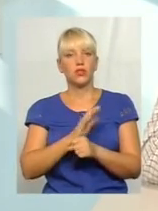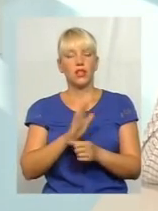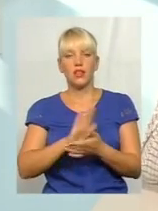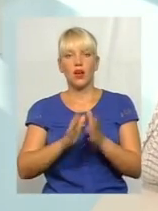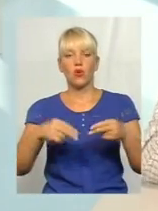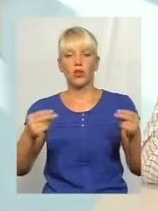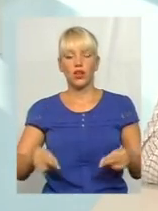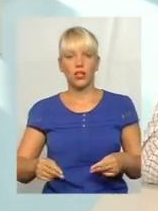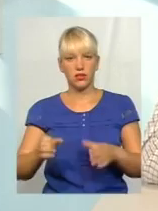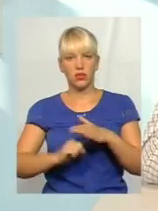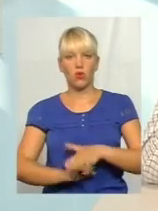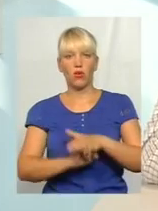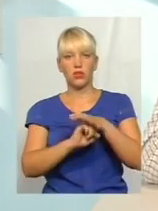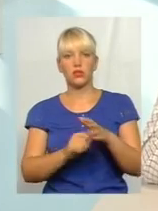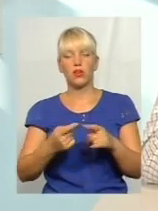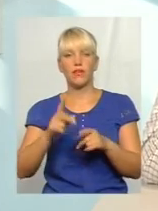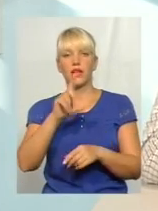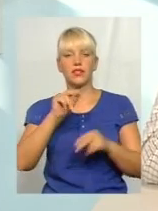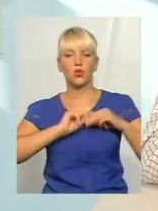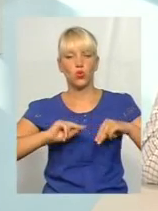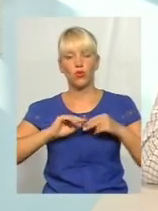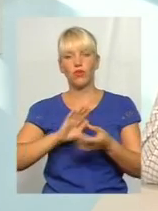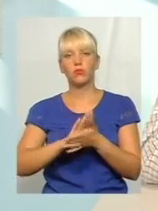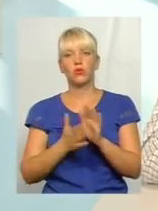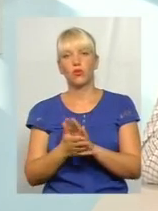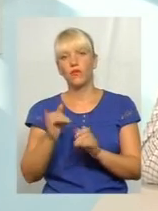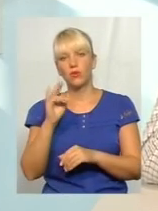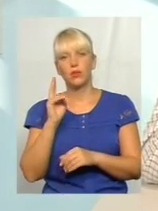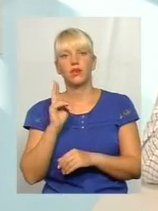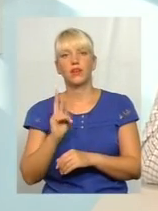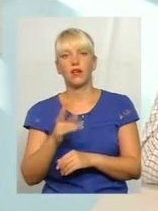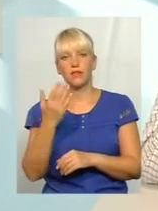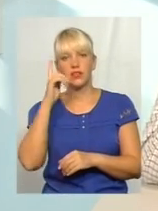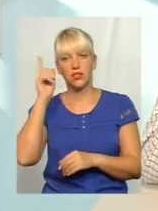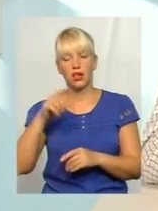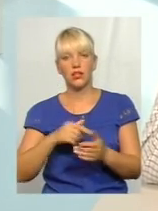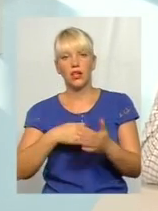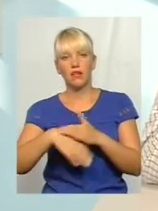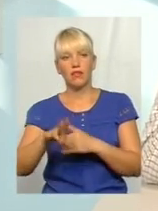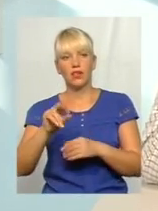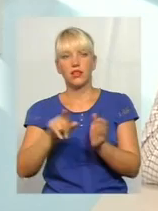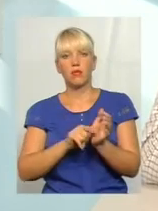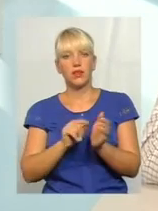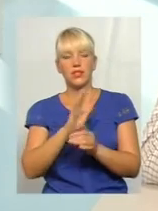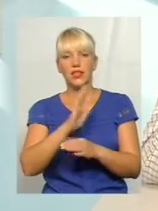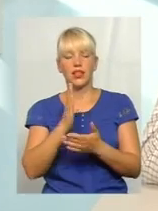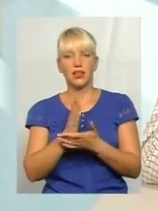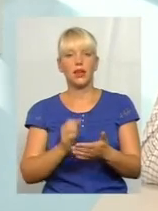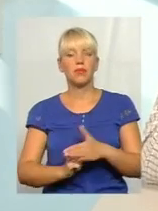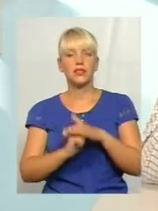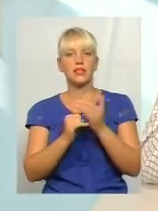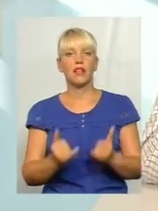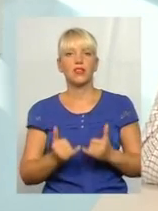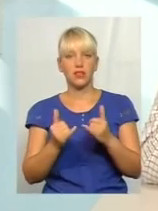основі А на за трудовим договором і як ви знаєте вихід на пенсію не є підставою для звільнення от в